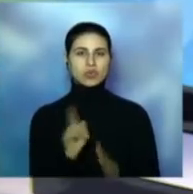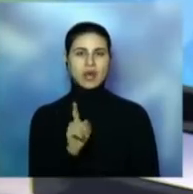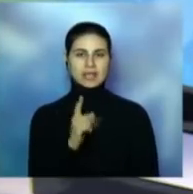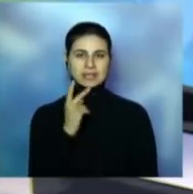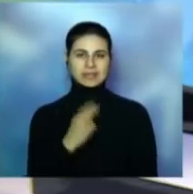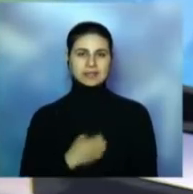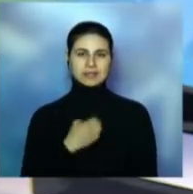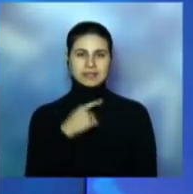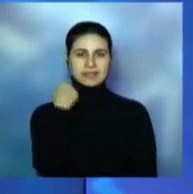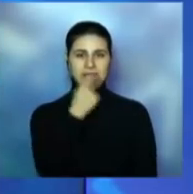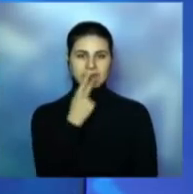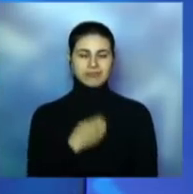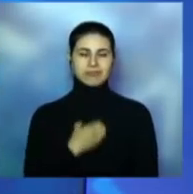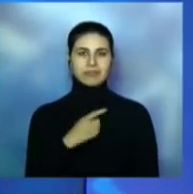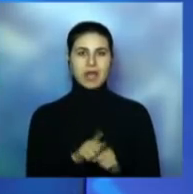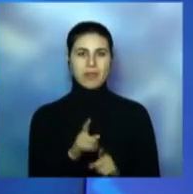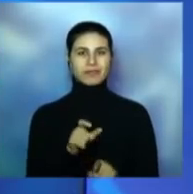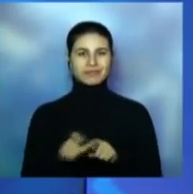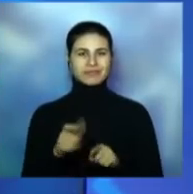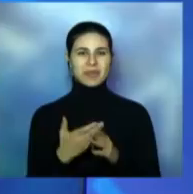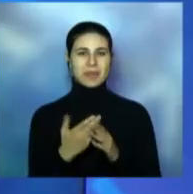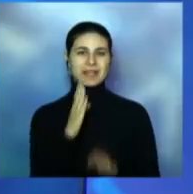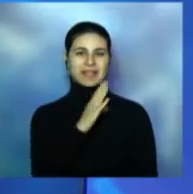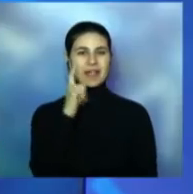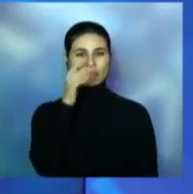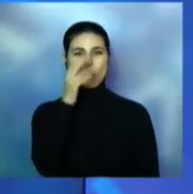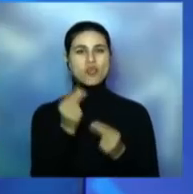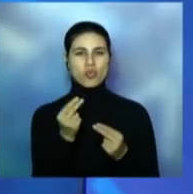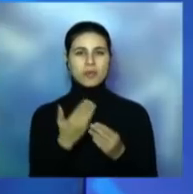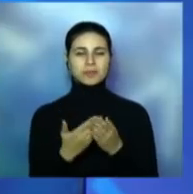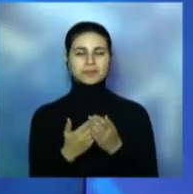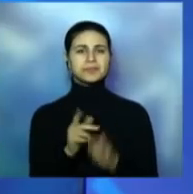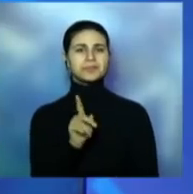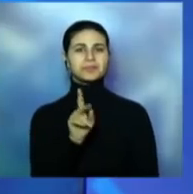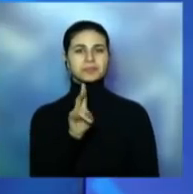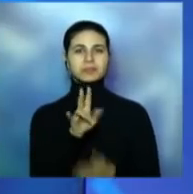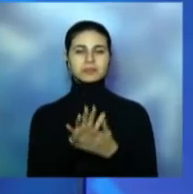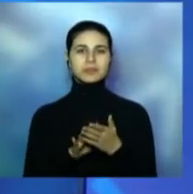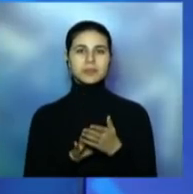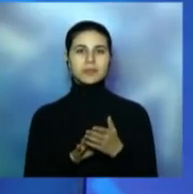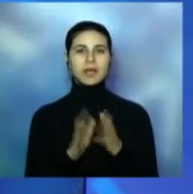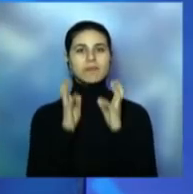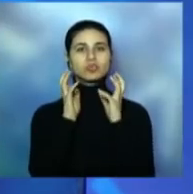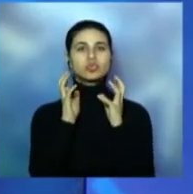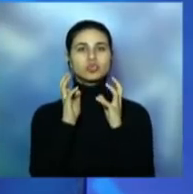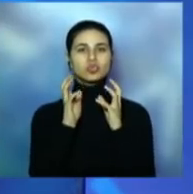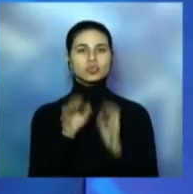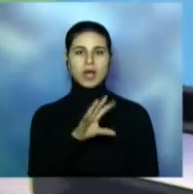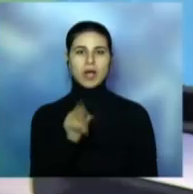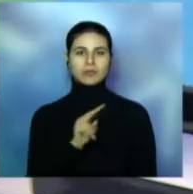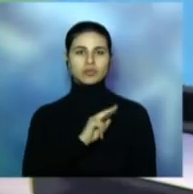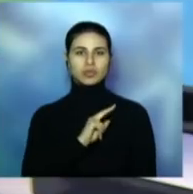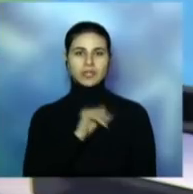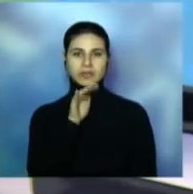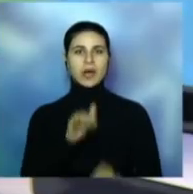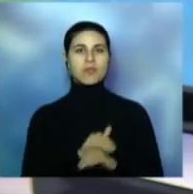ზგავს? ან შეიძლება ამან უკვე გამოიწვიოს და ჩვენ ახსენეთ, მაგრამ უკაცრავად რო გერთვებით, მაგრამ პუტკუნას ძალიან ხშირად ფერები